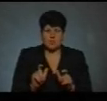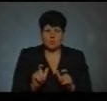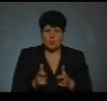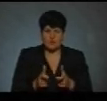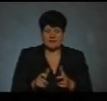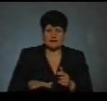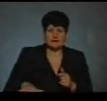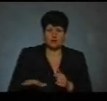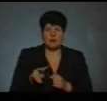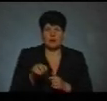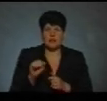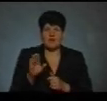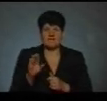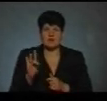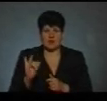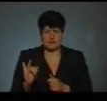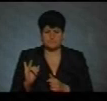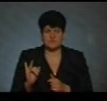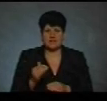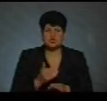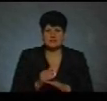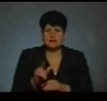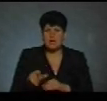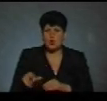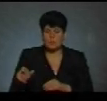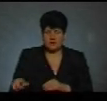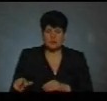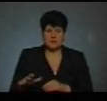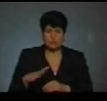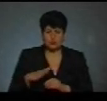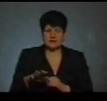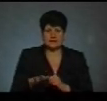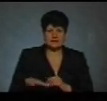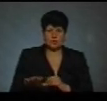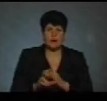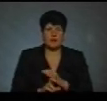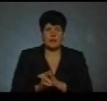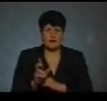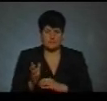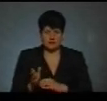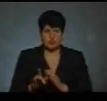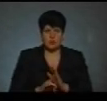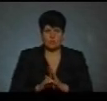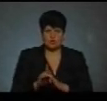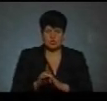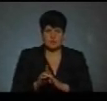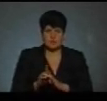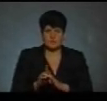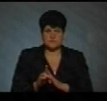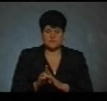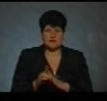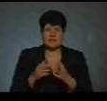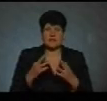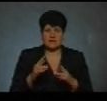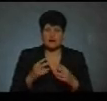на територію лаври. Частина громадян, які знаходились на території лаври, вони почали розташовуватись так, як ми